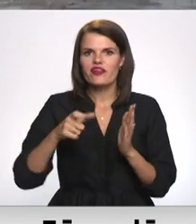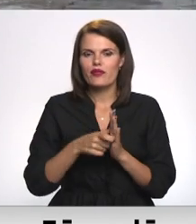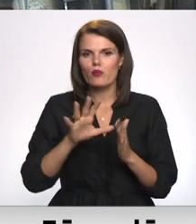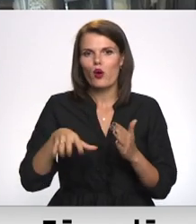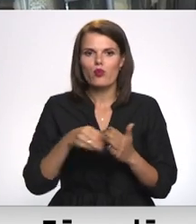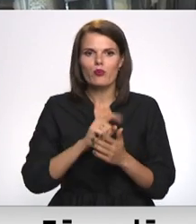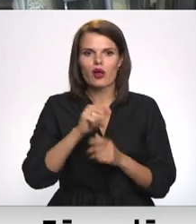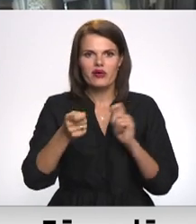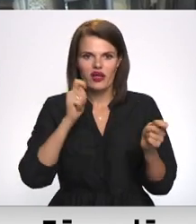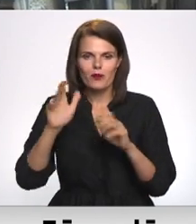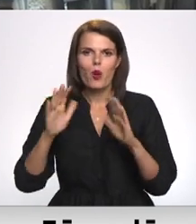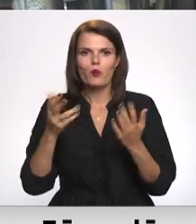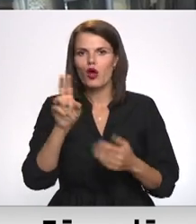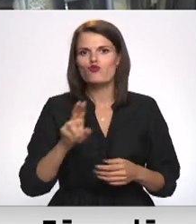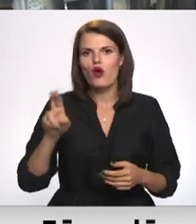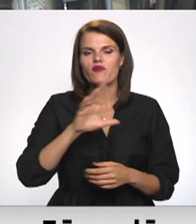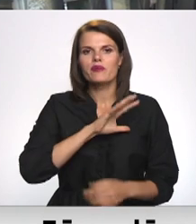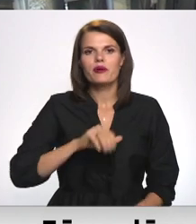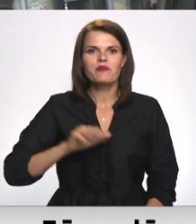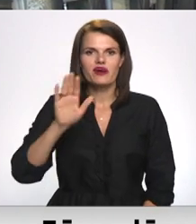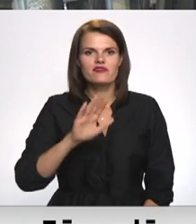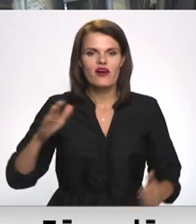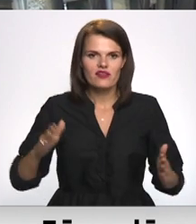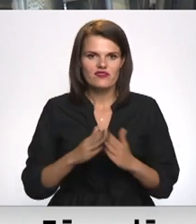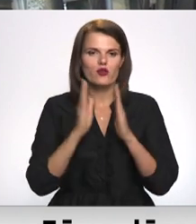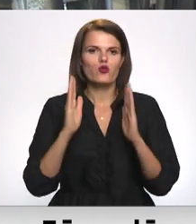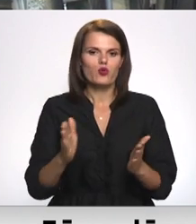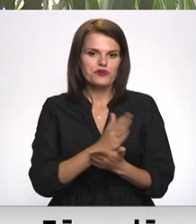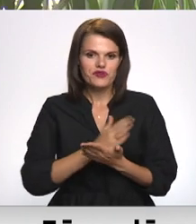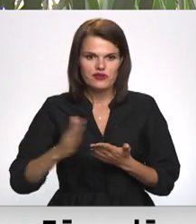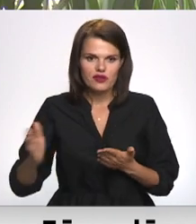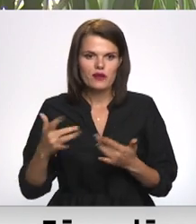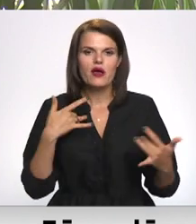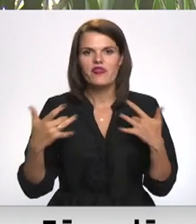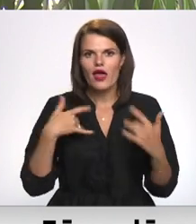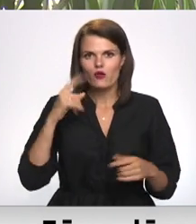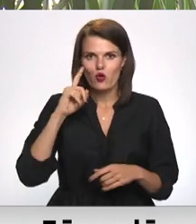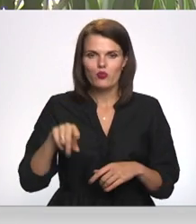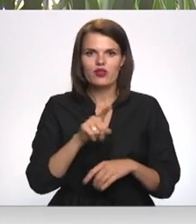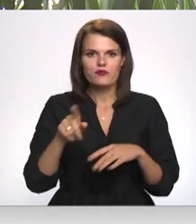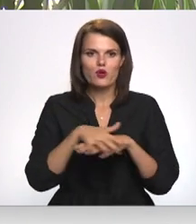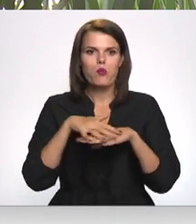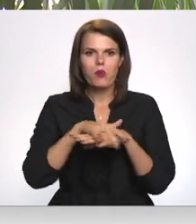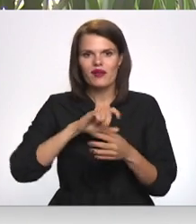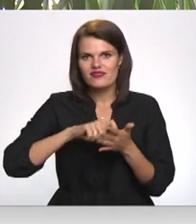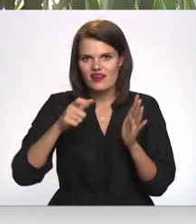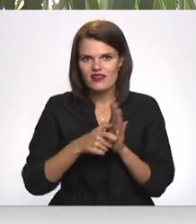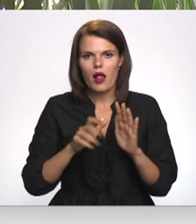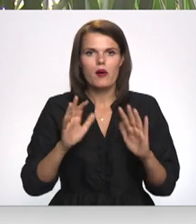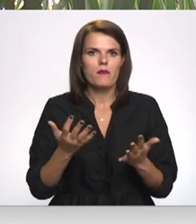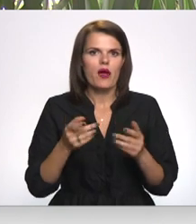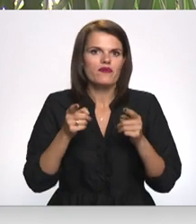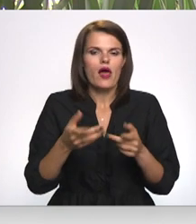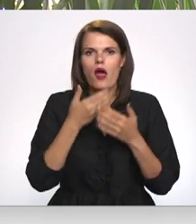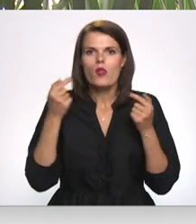notiek remonts, bet novembrī pēc valsts svētkiem viss būšot kārtībā. Teātris, protams, ir publiska telpa, bet tā nav tik publiska telpa,